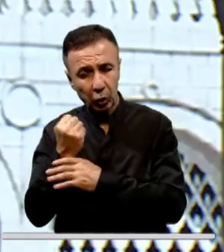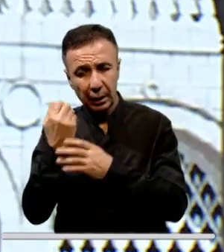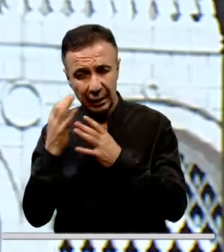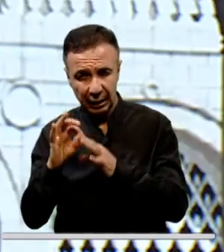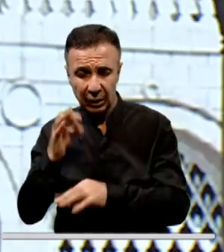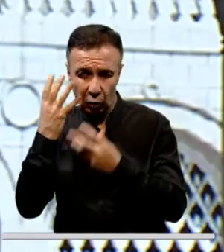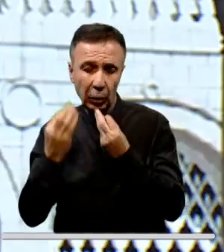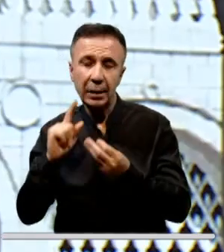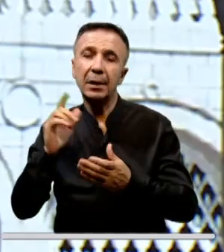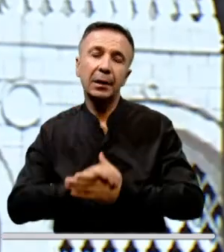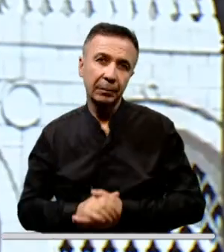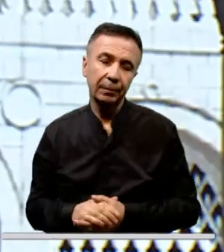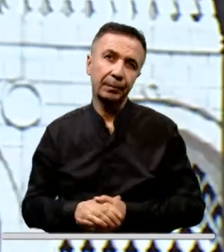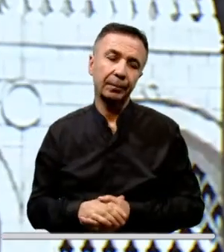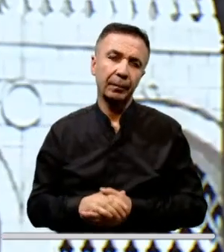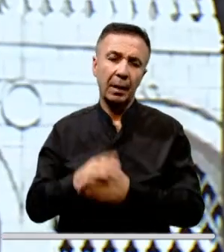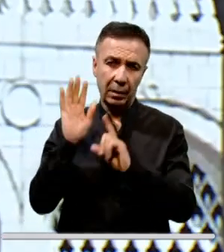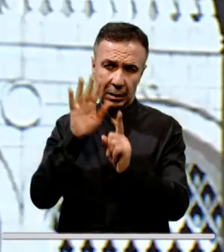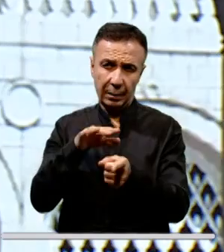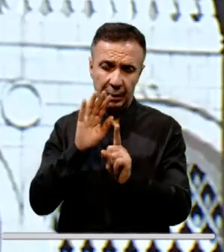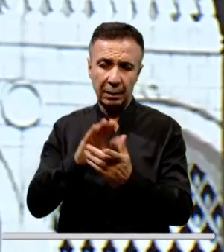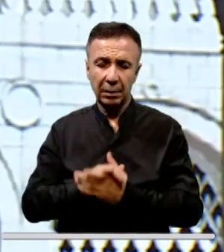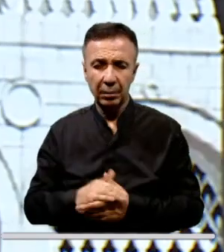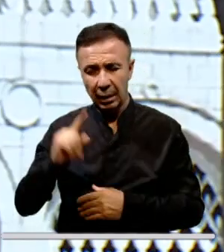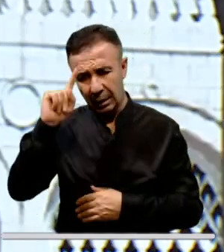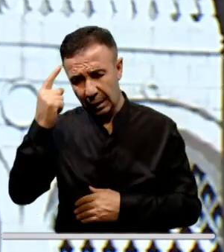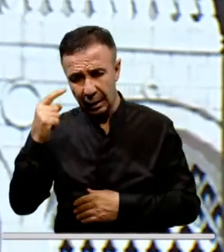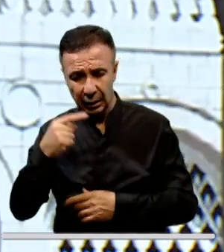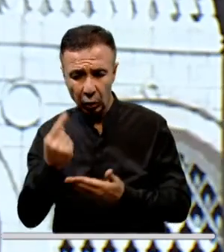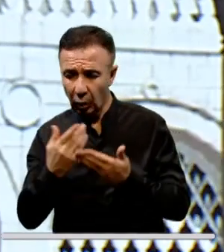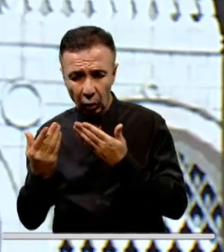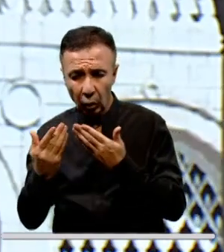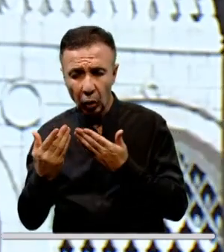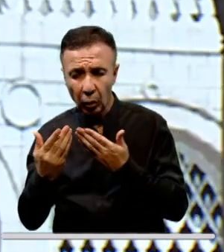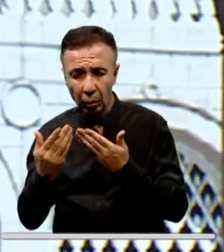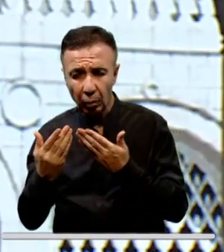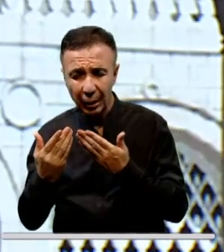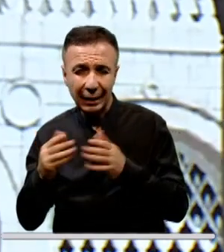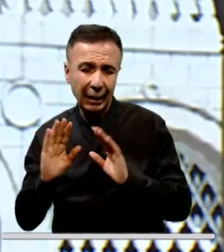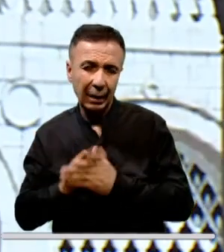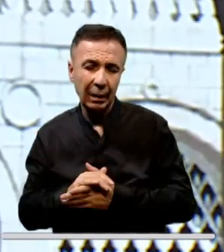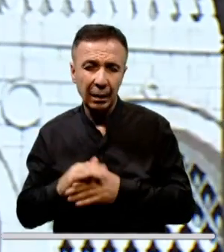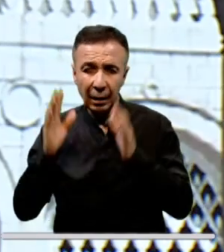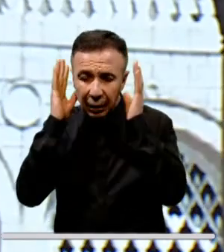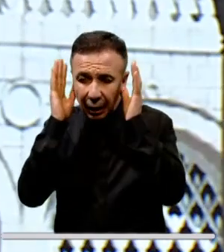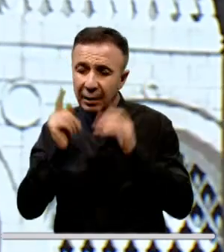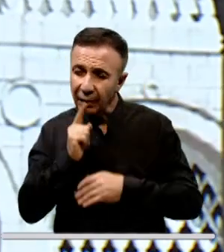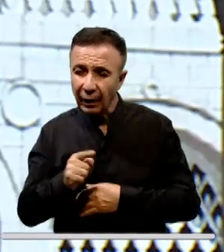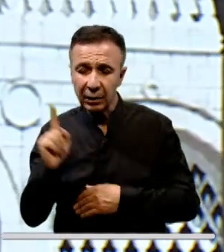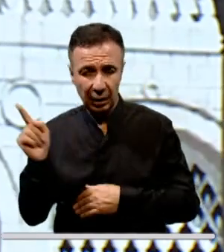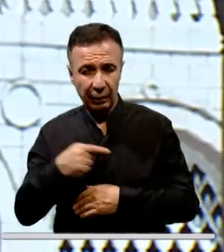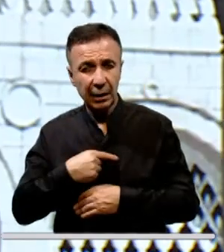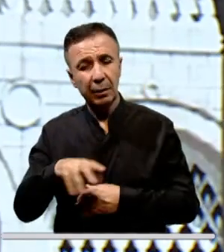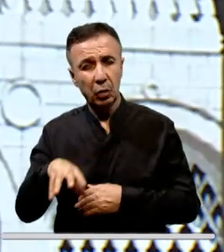kıldırabilir sadece Kur'an okuyabiliyor olması değil aynı zamanda namazın ahkamın da farzını vacibini